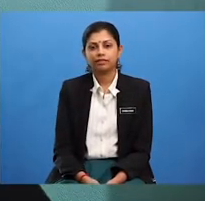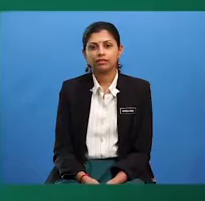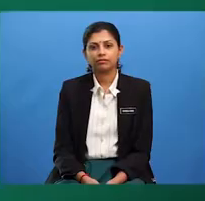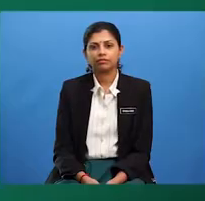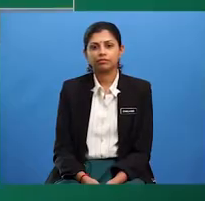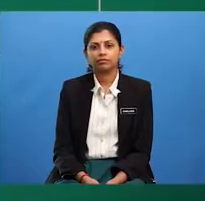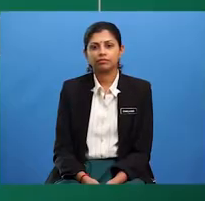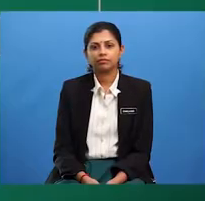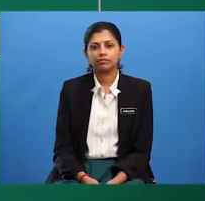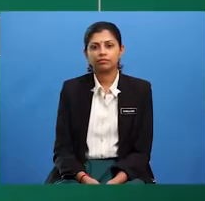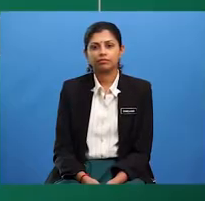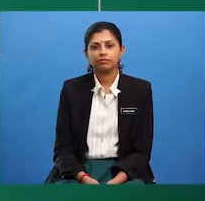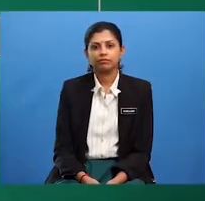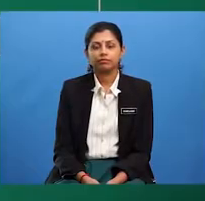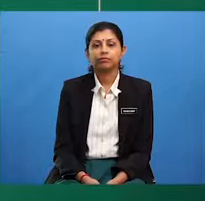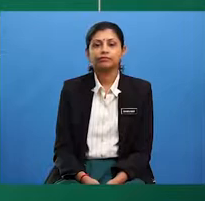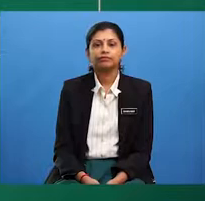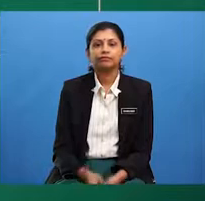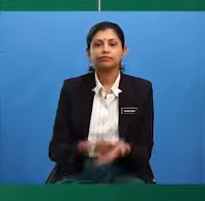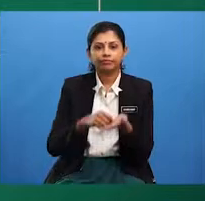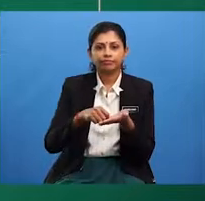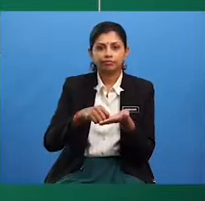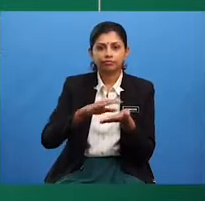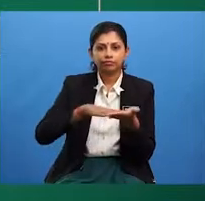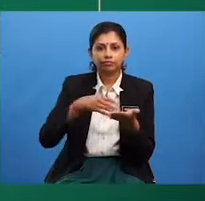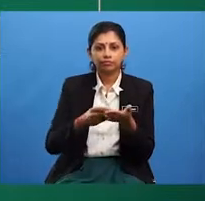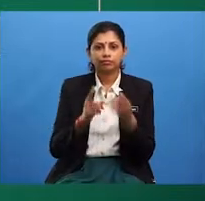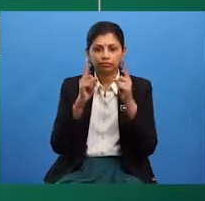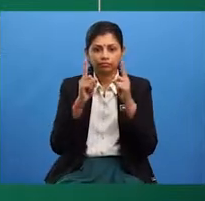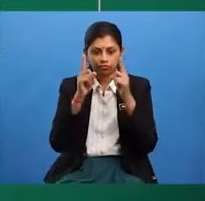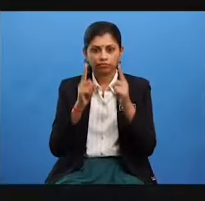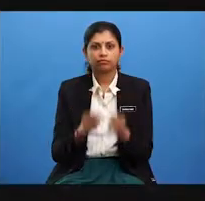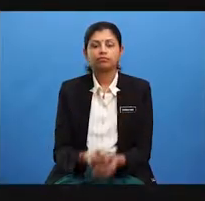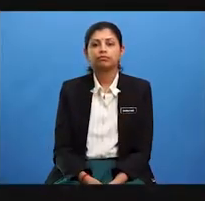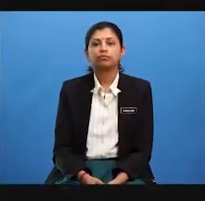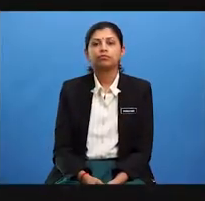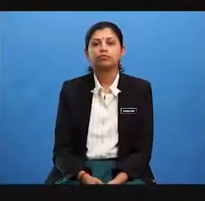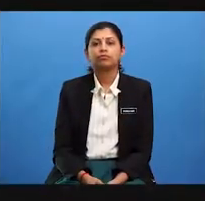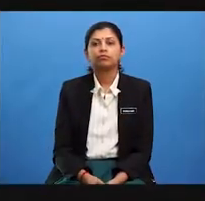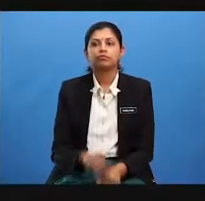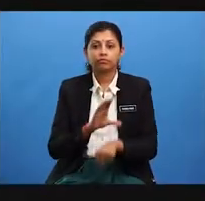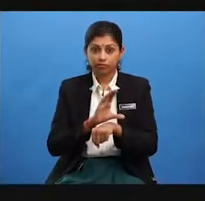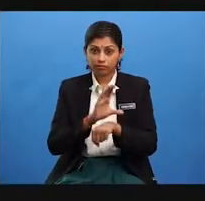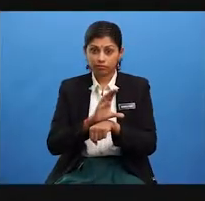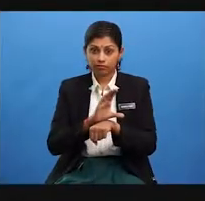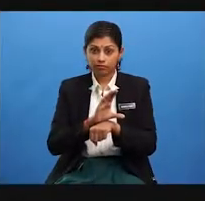Jangan lupa rekodkan pemerhatian dalam jadual. Okey, kita cuba dengan sisip